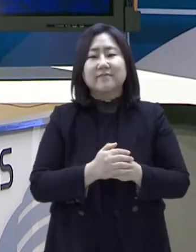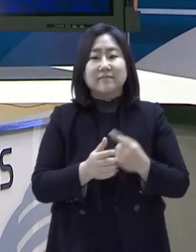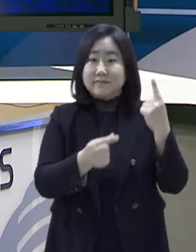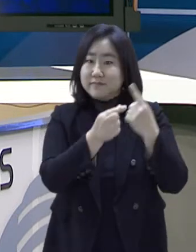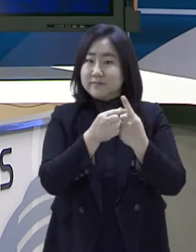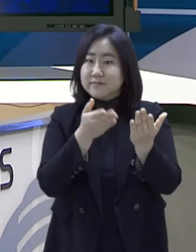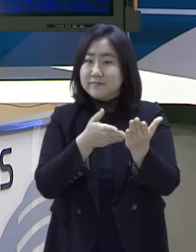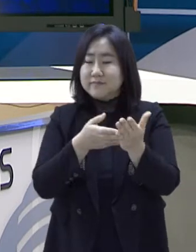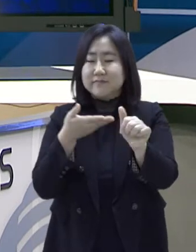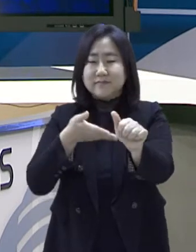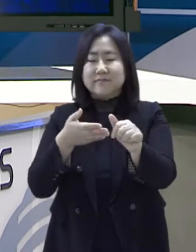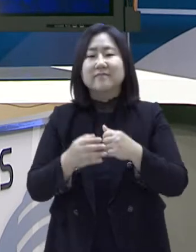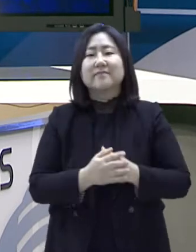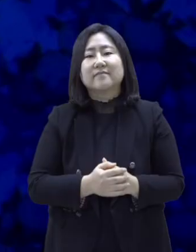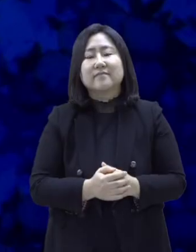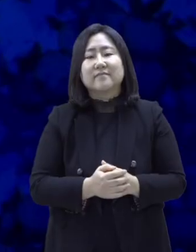소식부터 좀 전해주실까요?